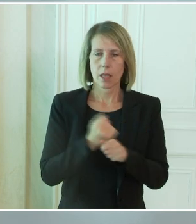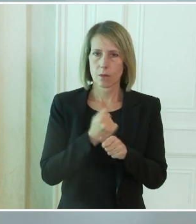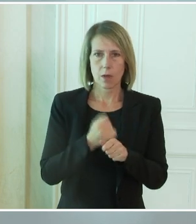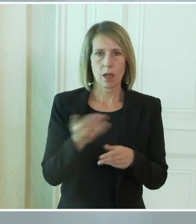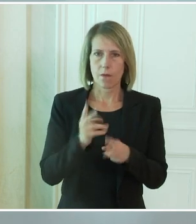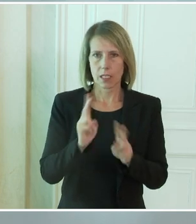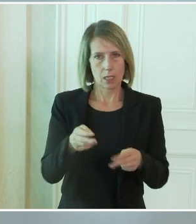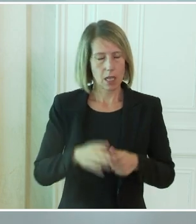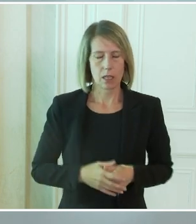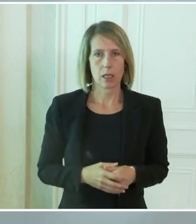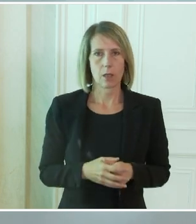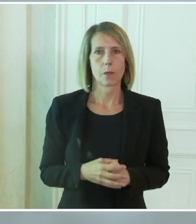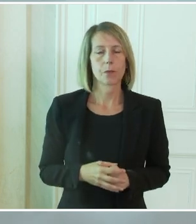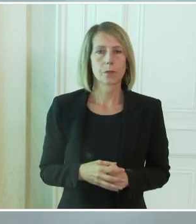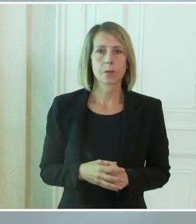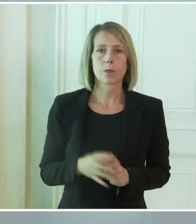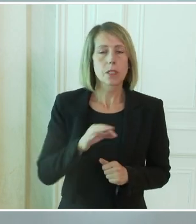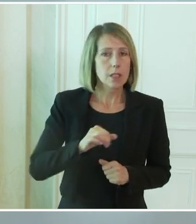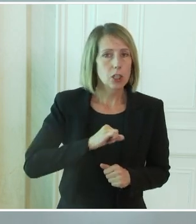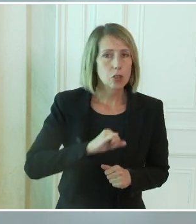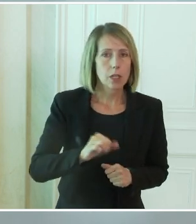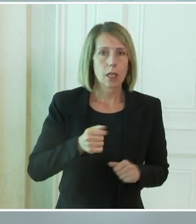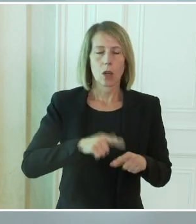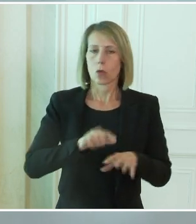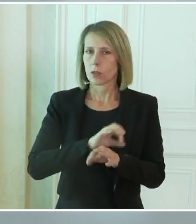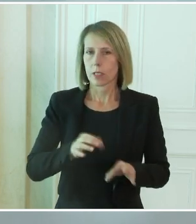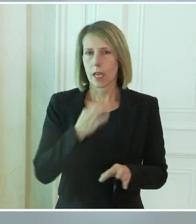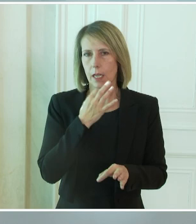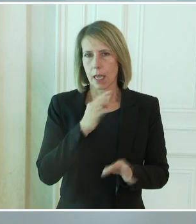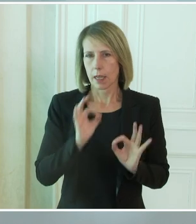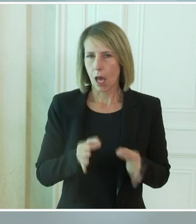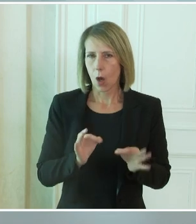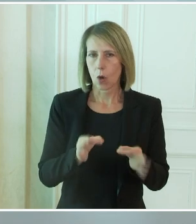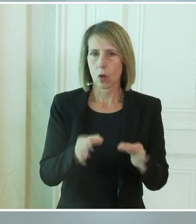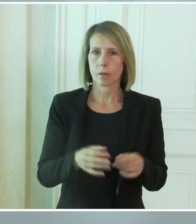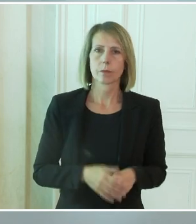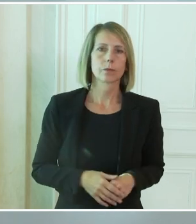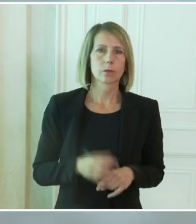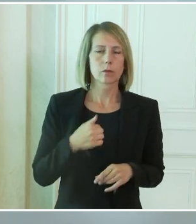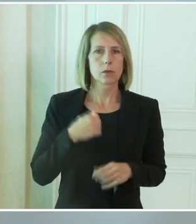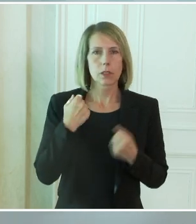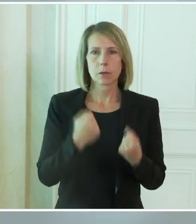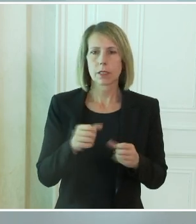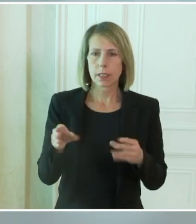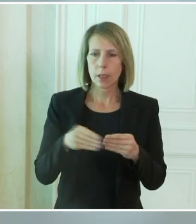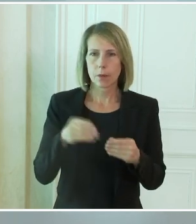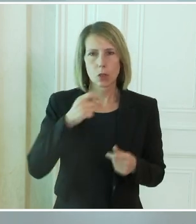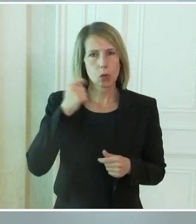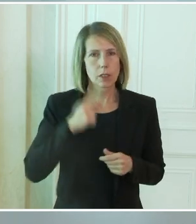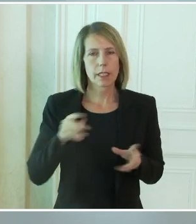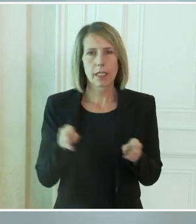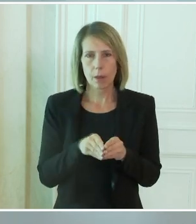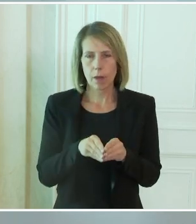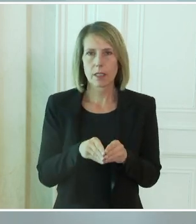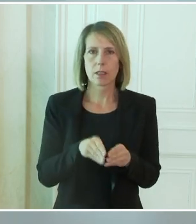erfüllt werden. Sehr schnell und effizient. Ich bin sicher, dass gemeinsam mit der Ukraine die